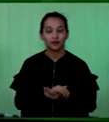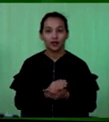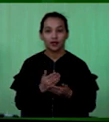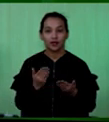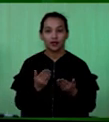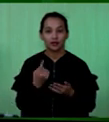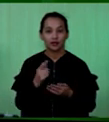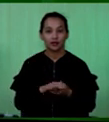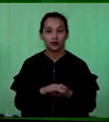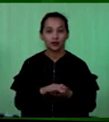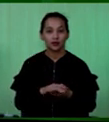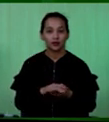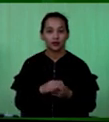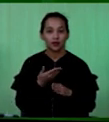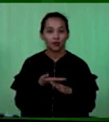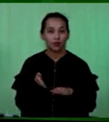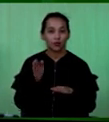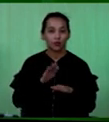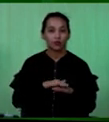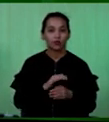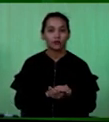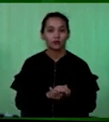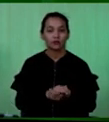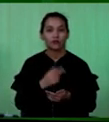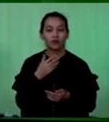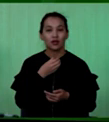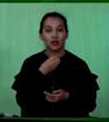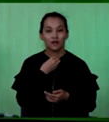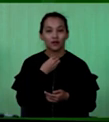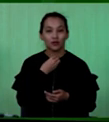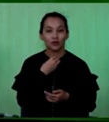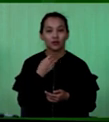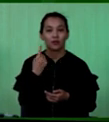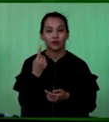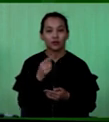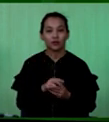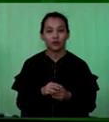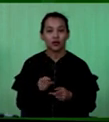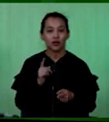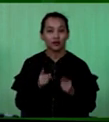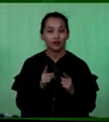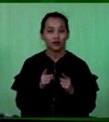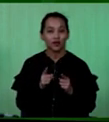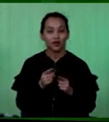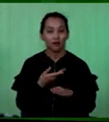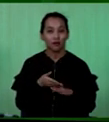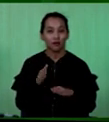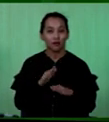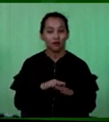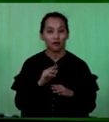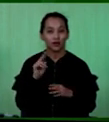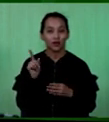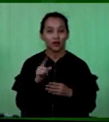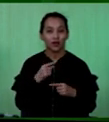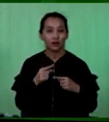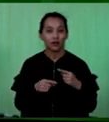biri og'ir? Quyidagi 3ta hayvondan bittasi haqiqatdan ham og'ir. Uni biz kilogram